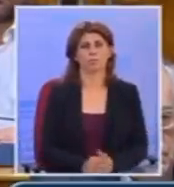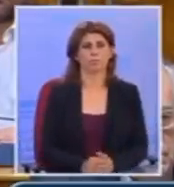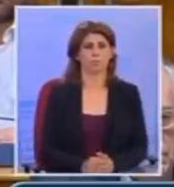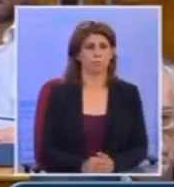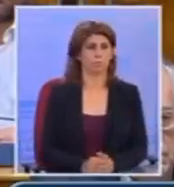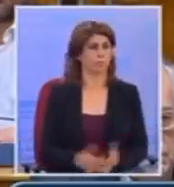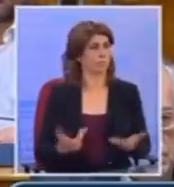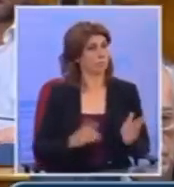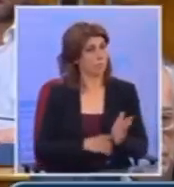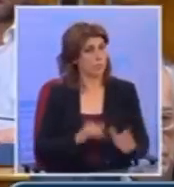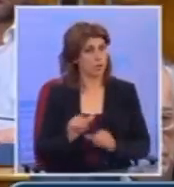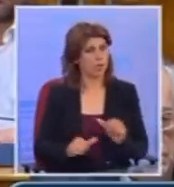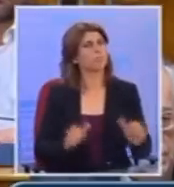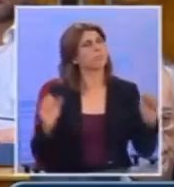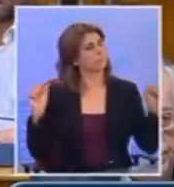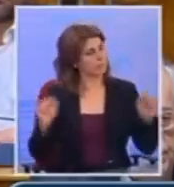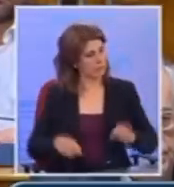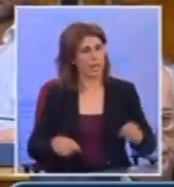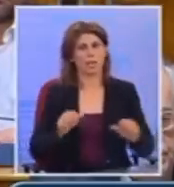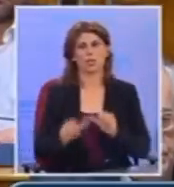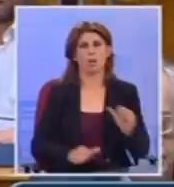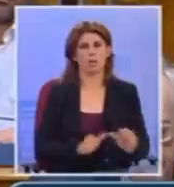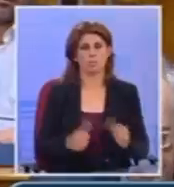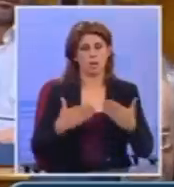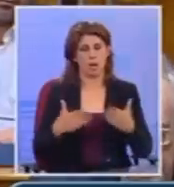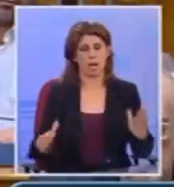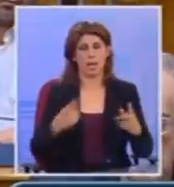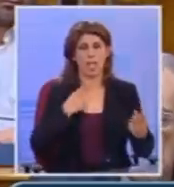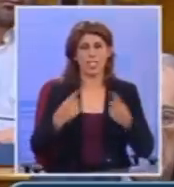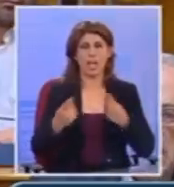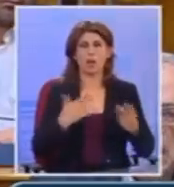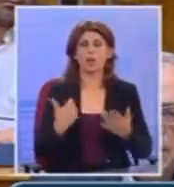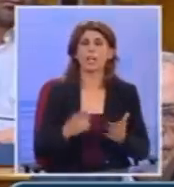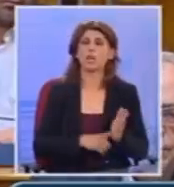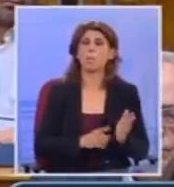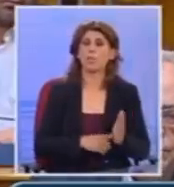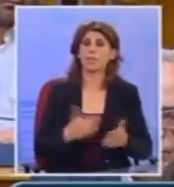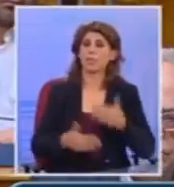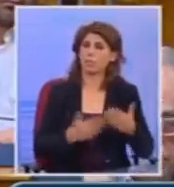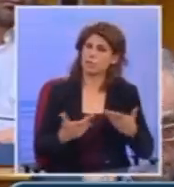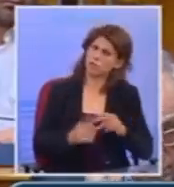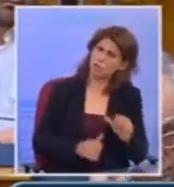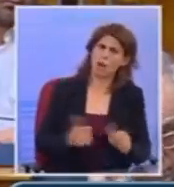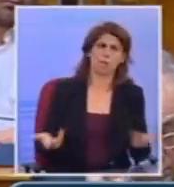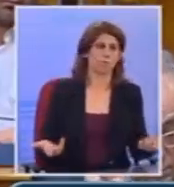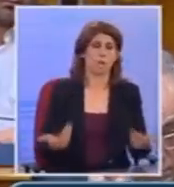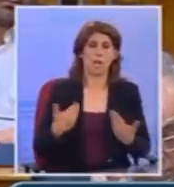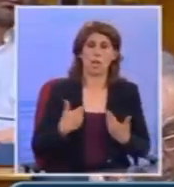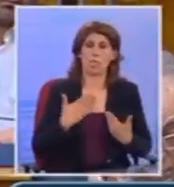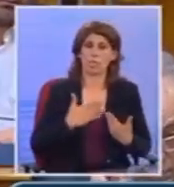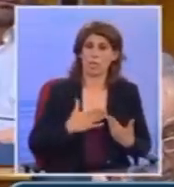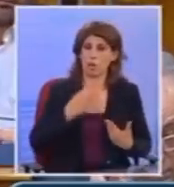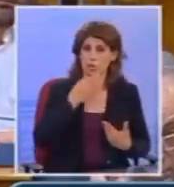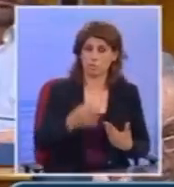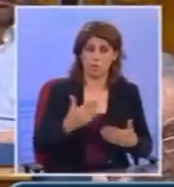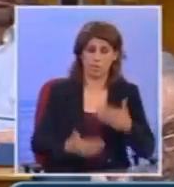πρέπει να το αλλάξουμε, να το αλλάξουμε, προσέξτε, να ανοίξει ο διάλογος, να γίνει νομοθετική διαδικασία, να το αλλάξουμε. Εγώ όμως θέλω να σας πω ότι η